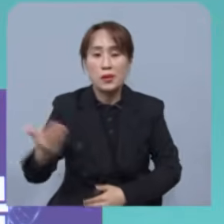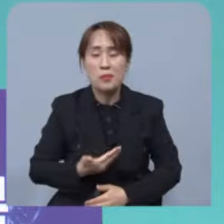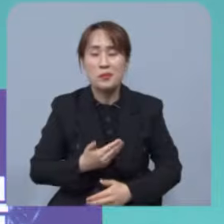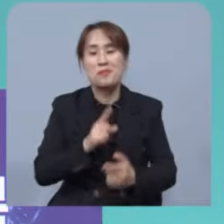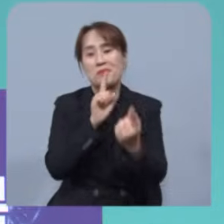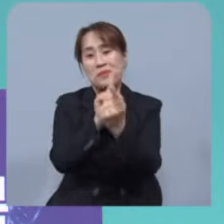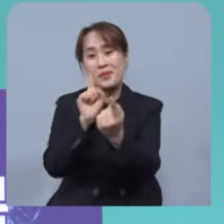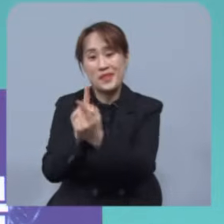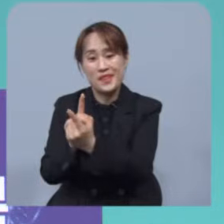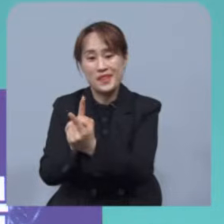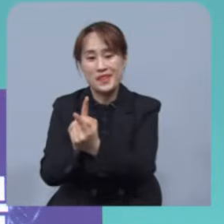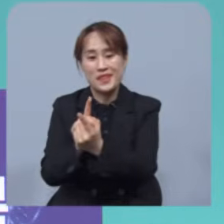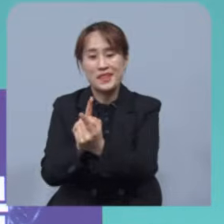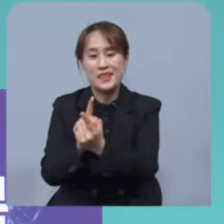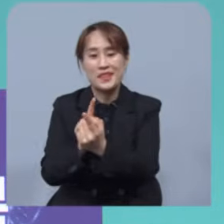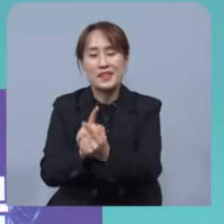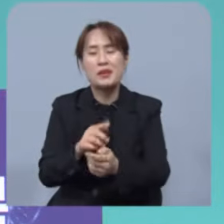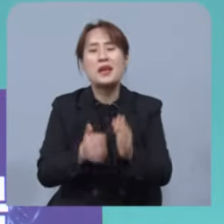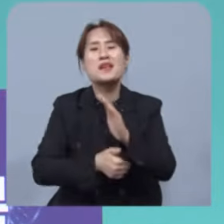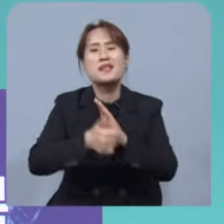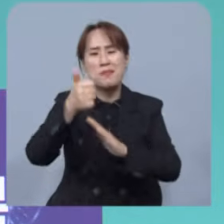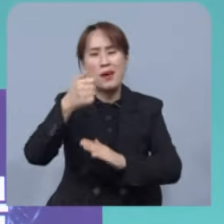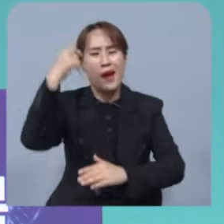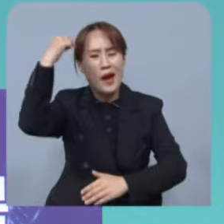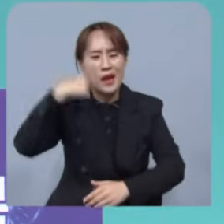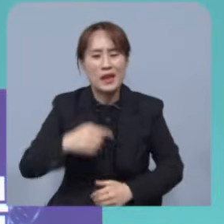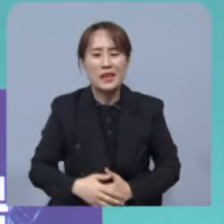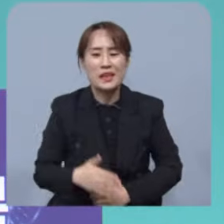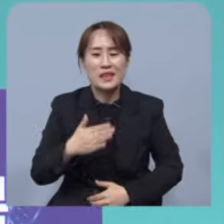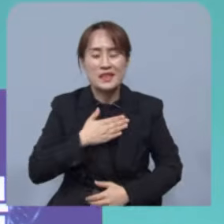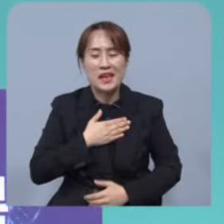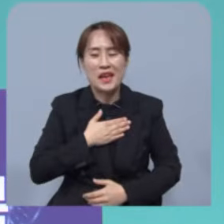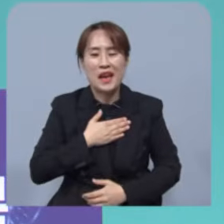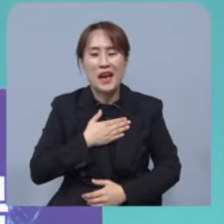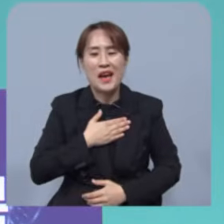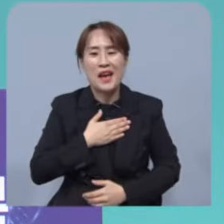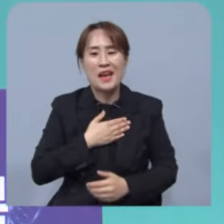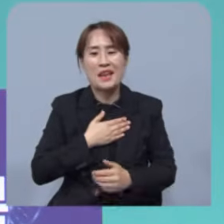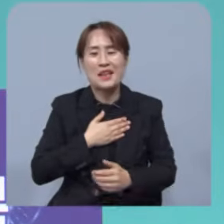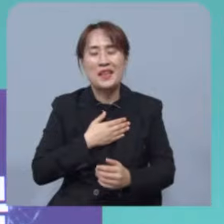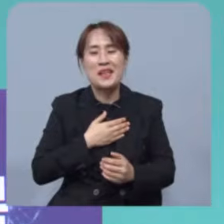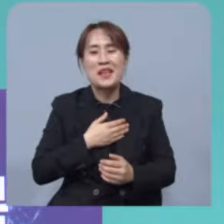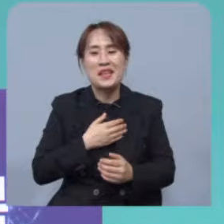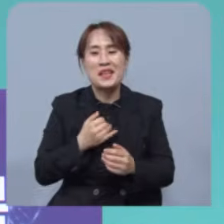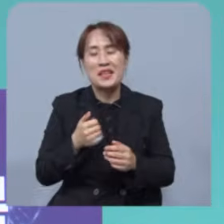보니까 제가 희망이 좀 생겨요. 더군다나 제 처가 동네 아닙니까?